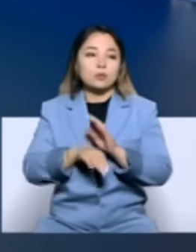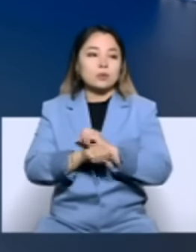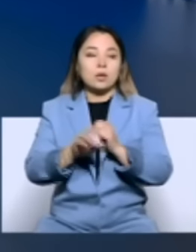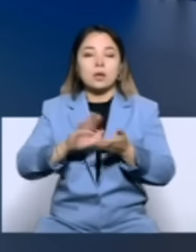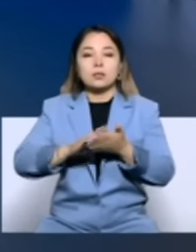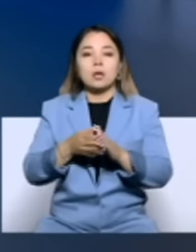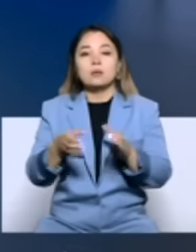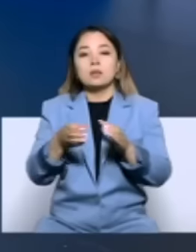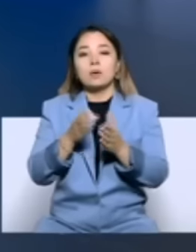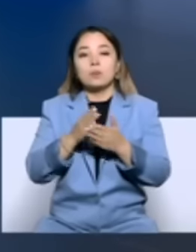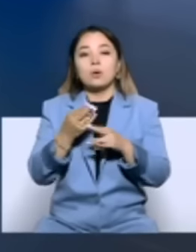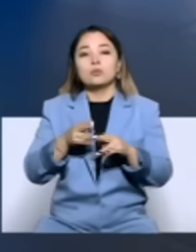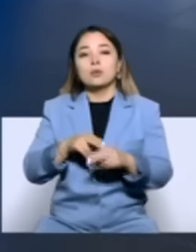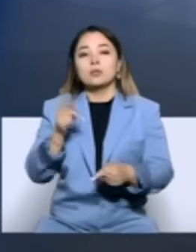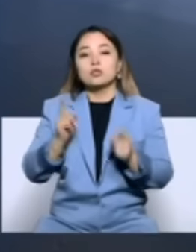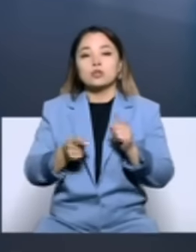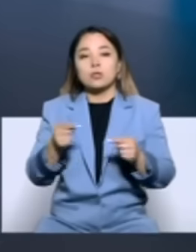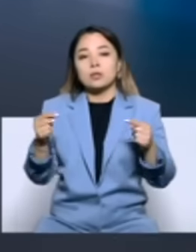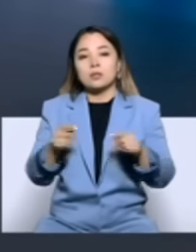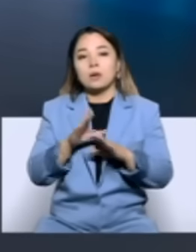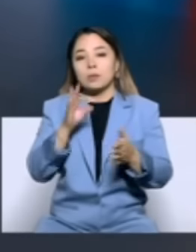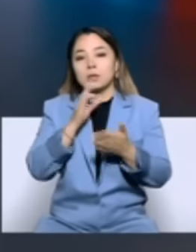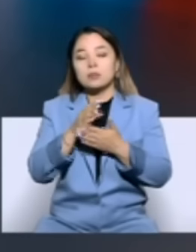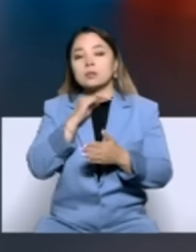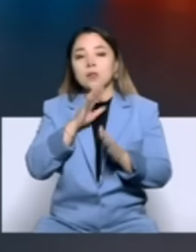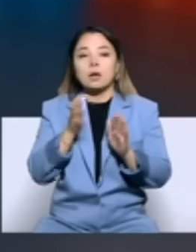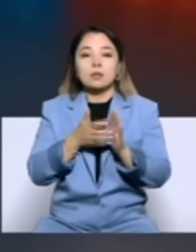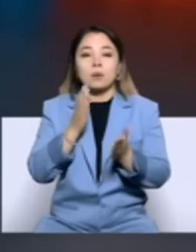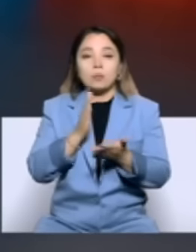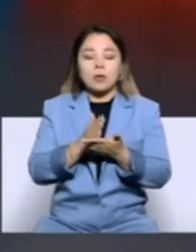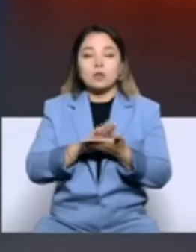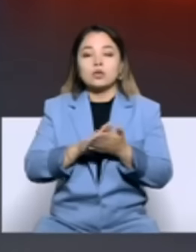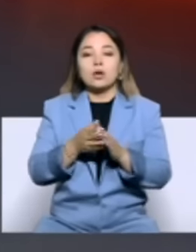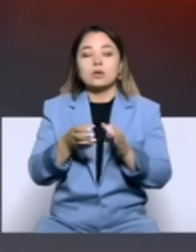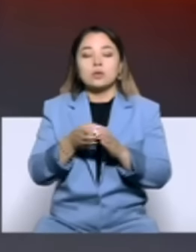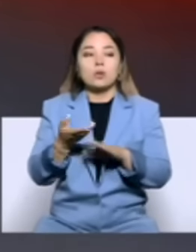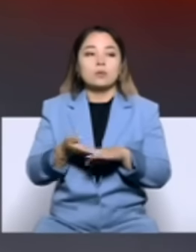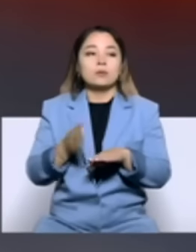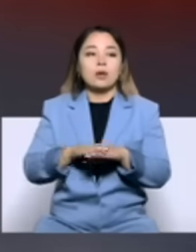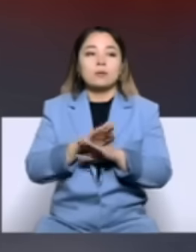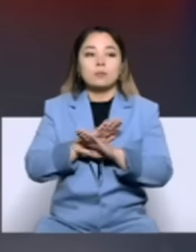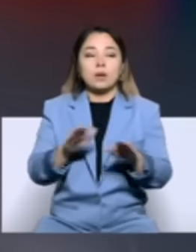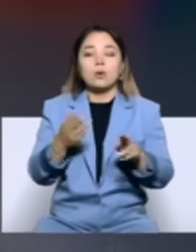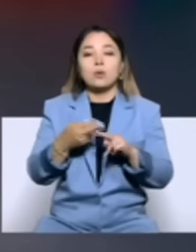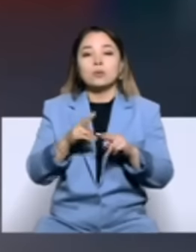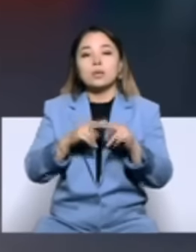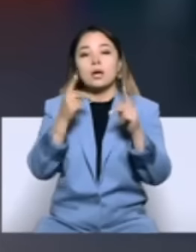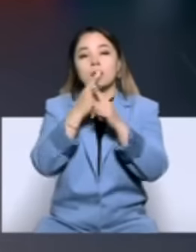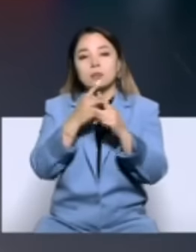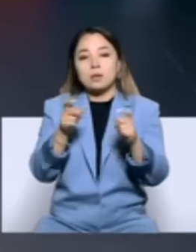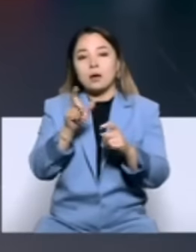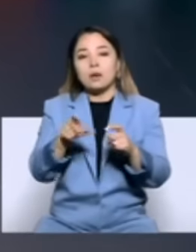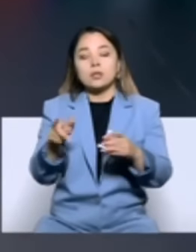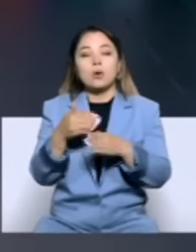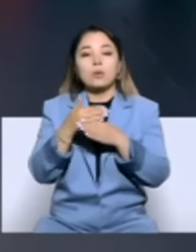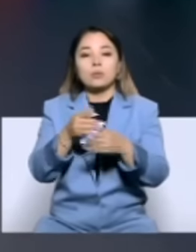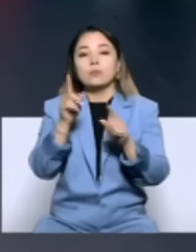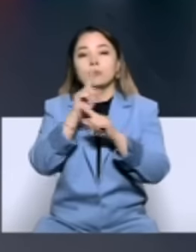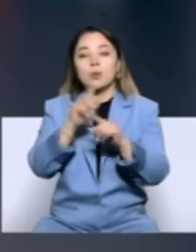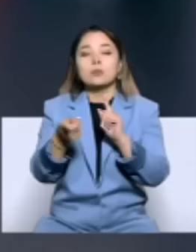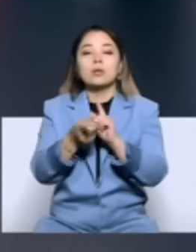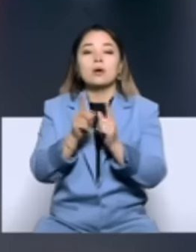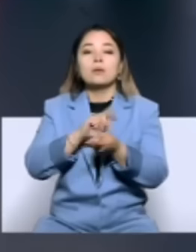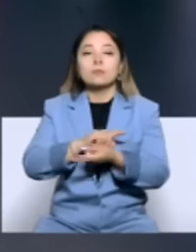қажет емес. Бұл шындыққа сай келмейді. Кемшіліктер бар, бірақ жағдай тым мүшкіл емес. Мұндай ақпарат адамдарға көмектеспейді,